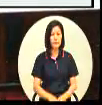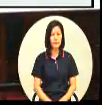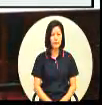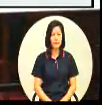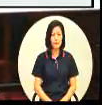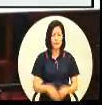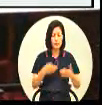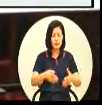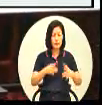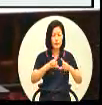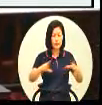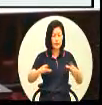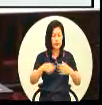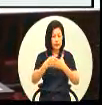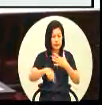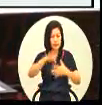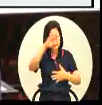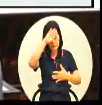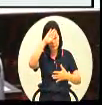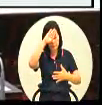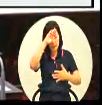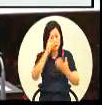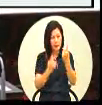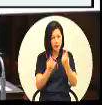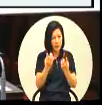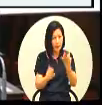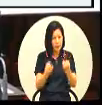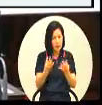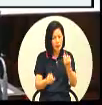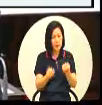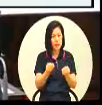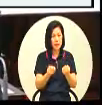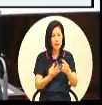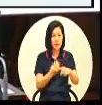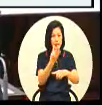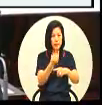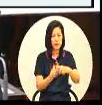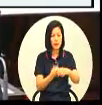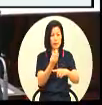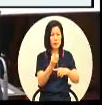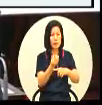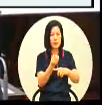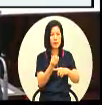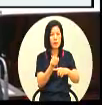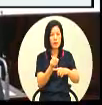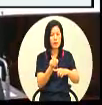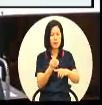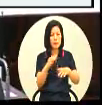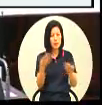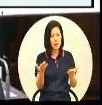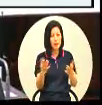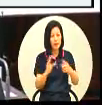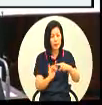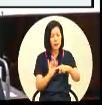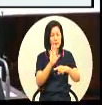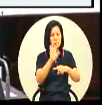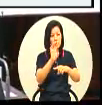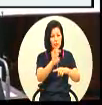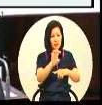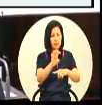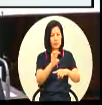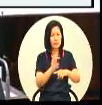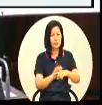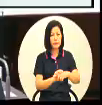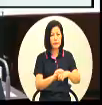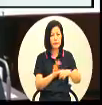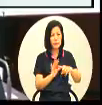重大伤病的一个比例啊，青龄的比例其实它大概只占了4%左右而已，但